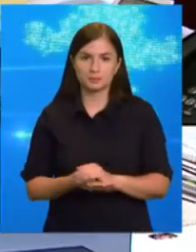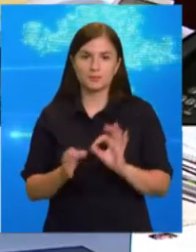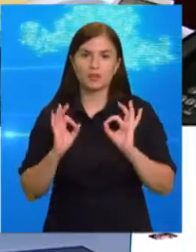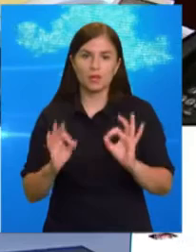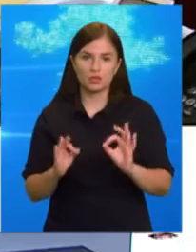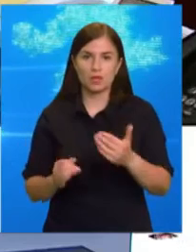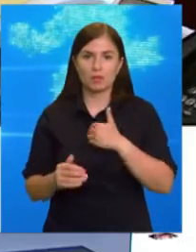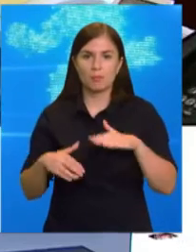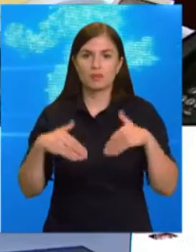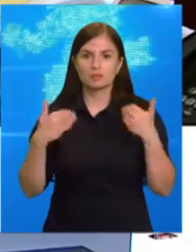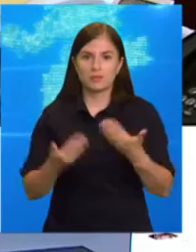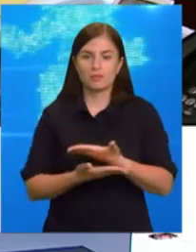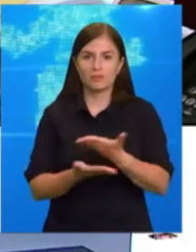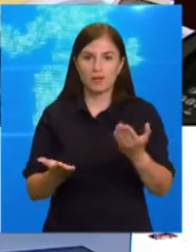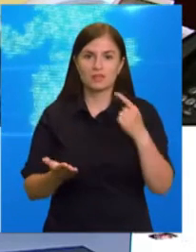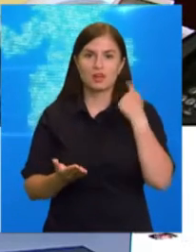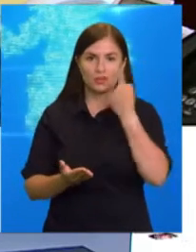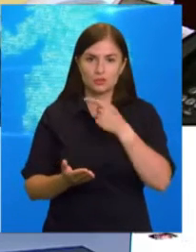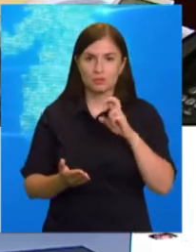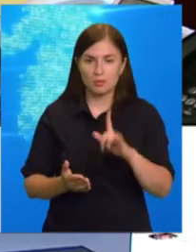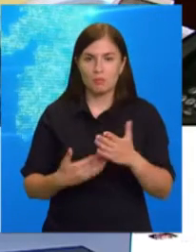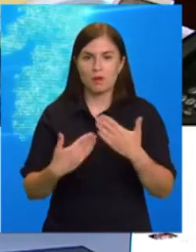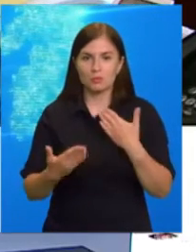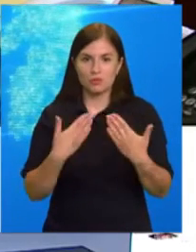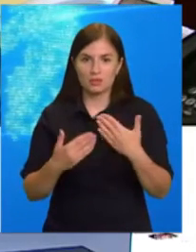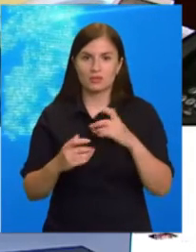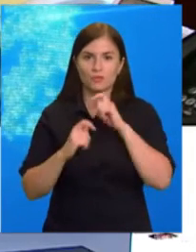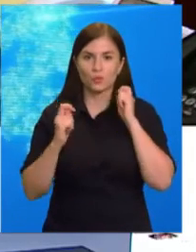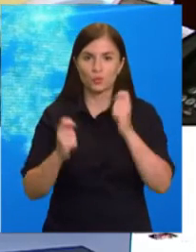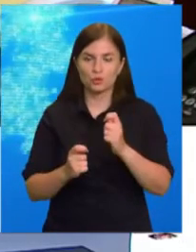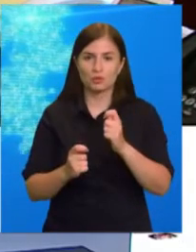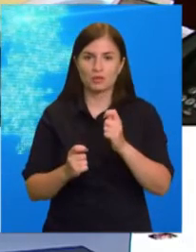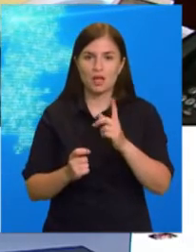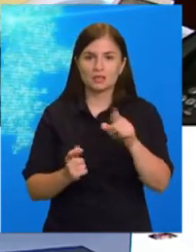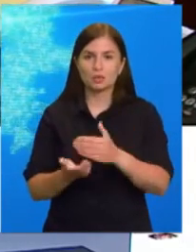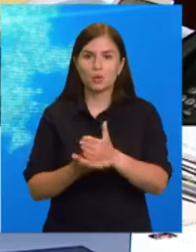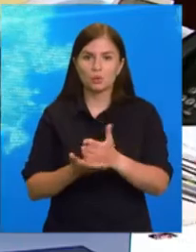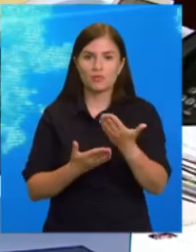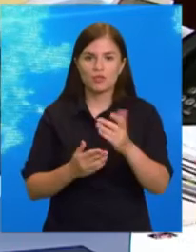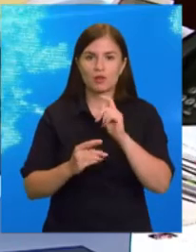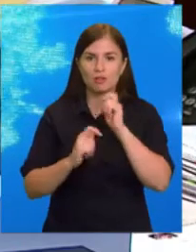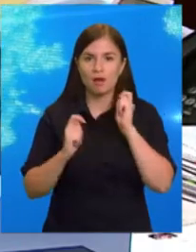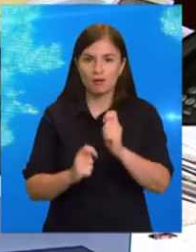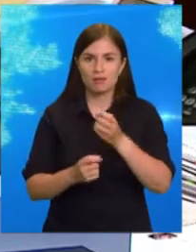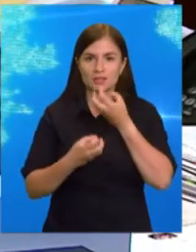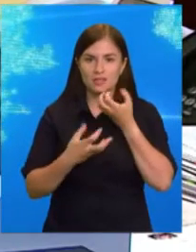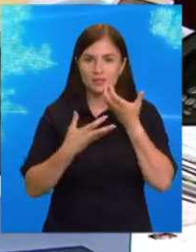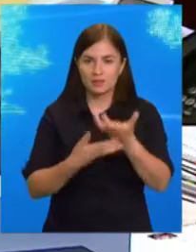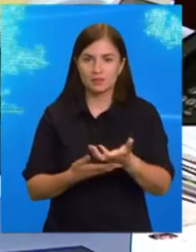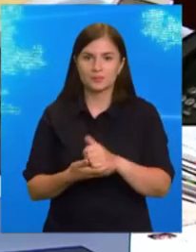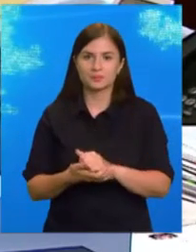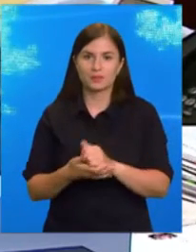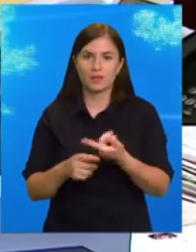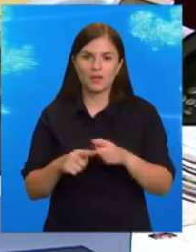хотелось бы поздравить вас лично, пообщаться, вручить заслуженные награды, цветы. Это